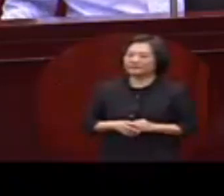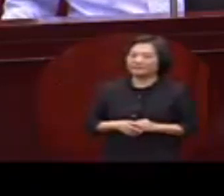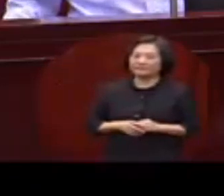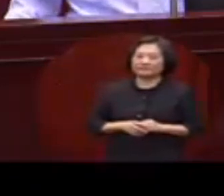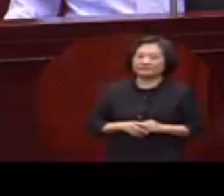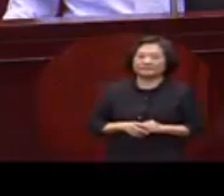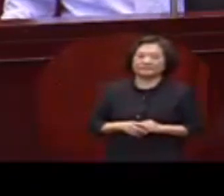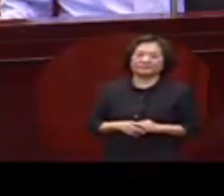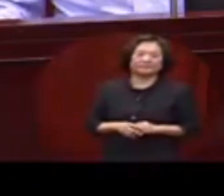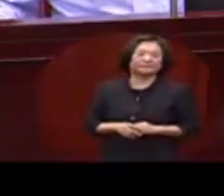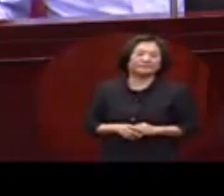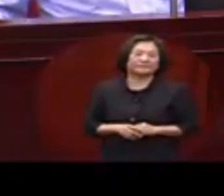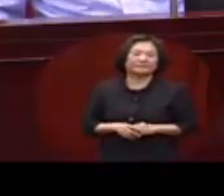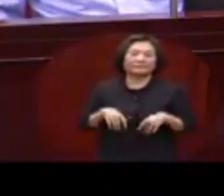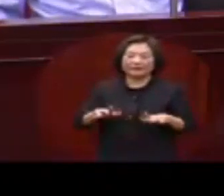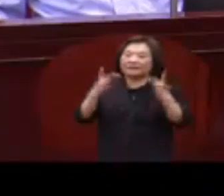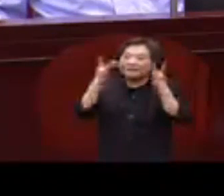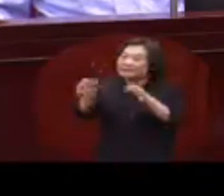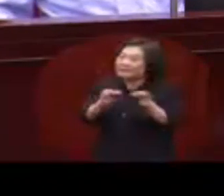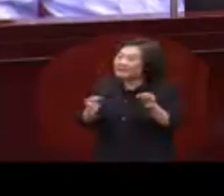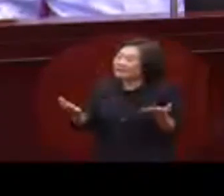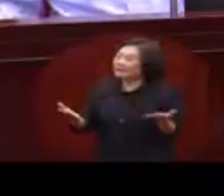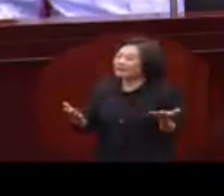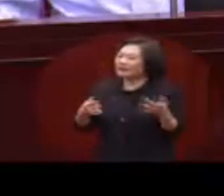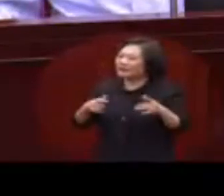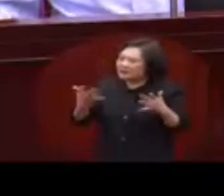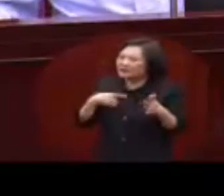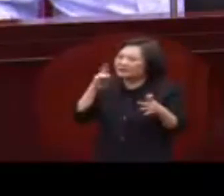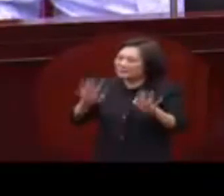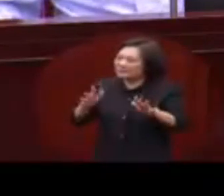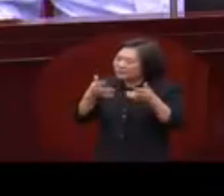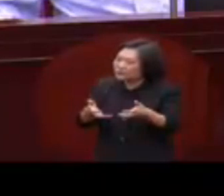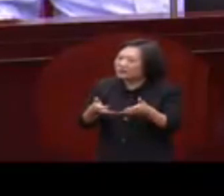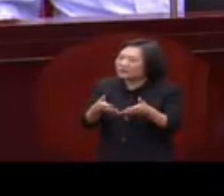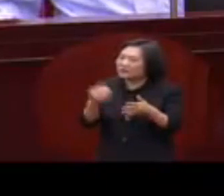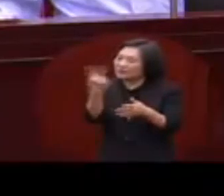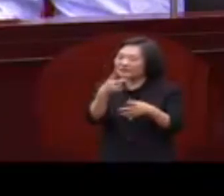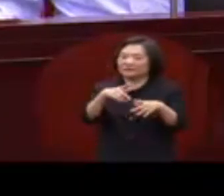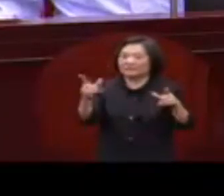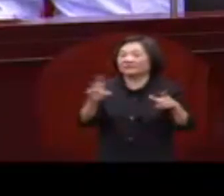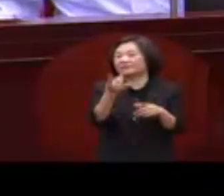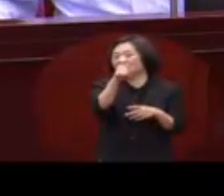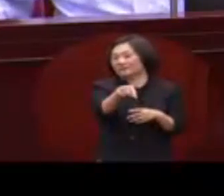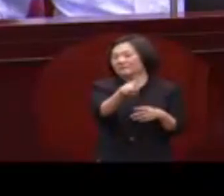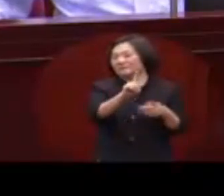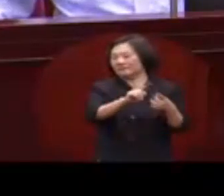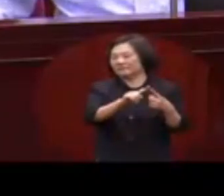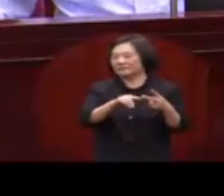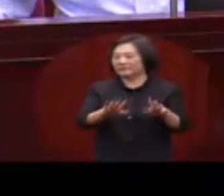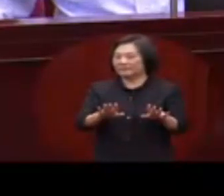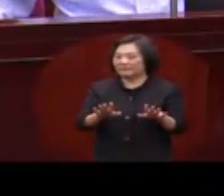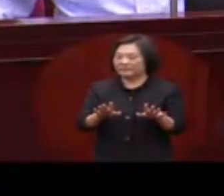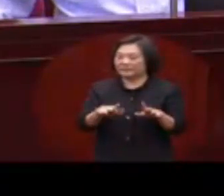那市场大概今年最重要两个了，大龙市场在今年